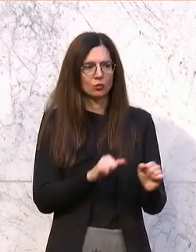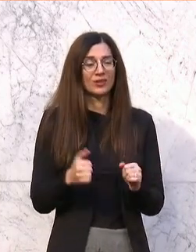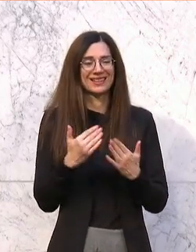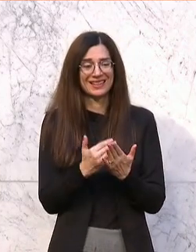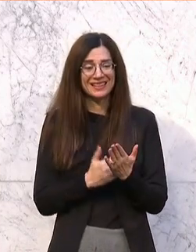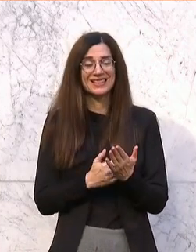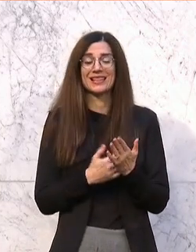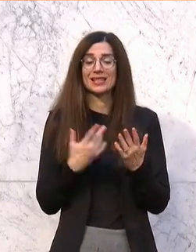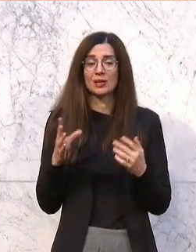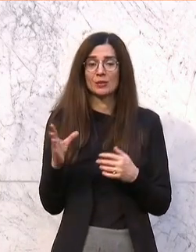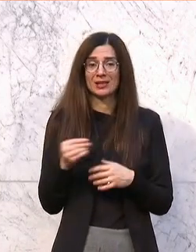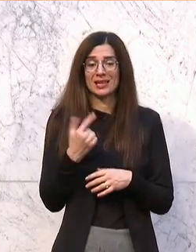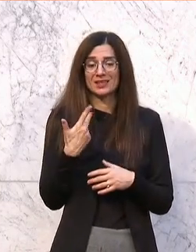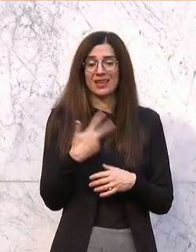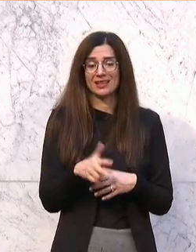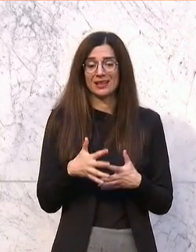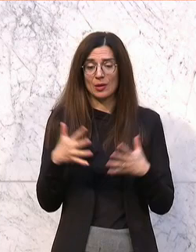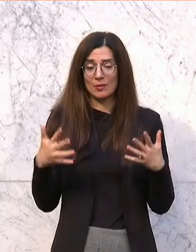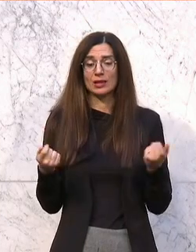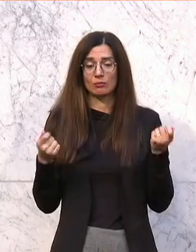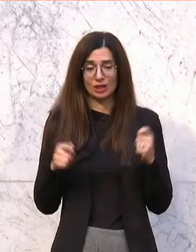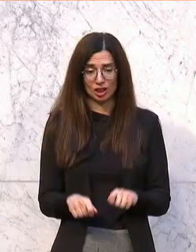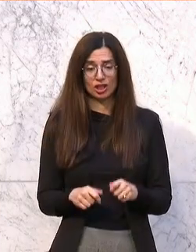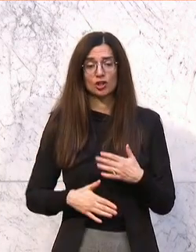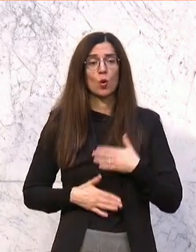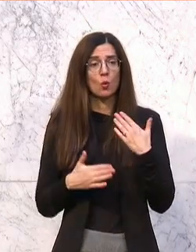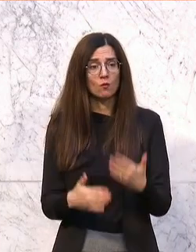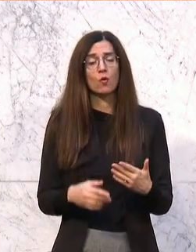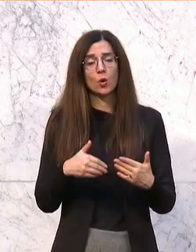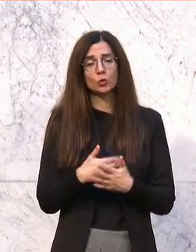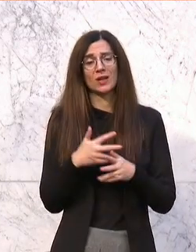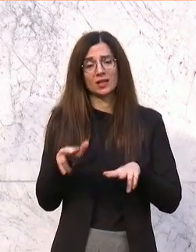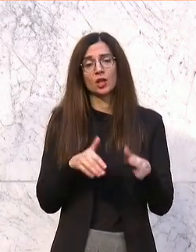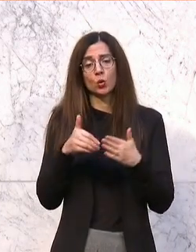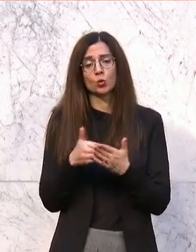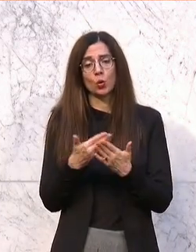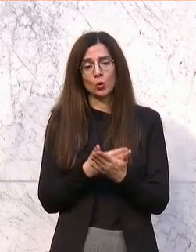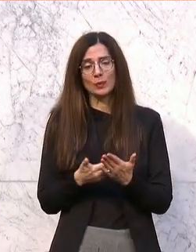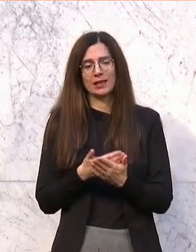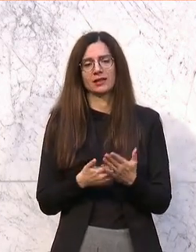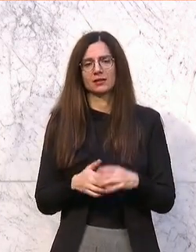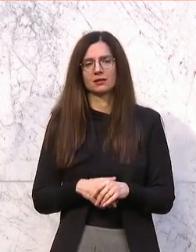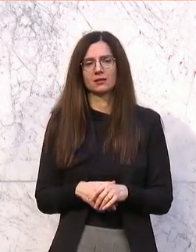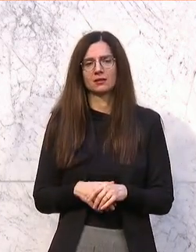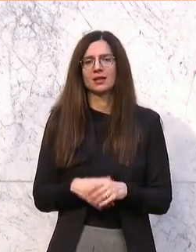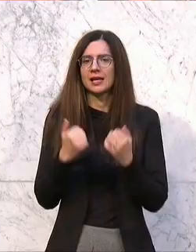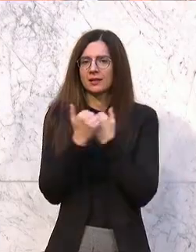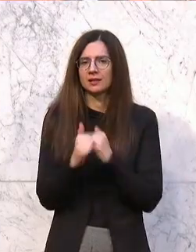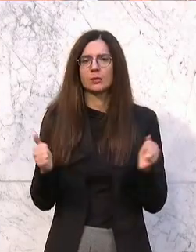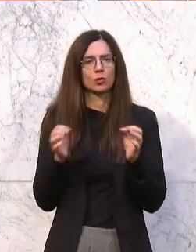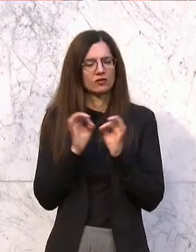ein Gesetz mit einer Zweidrittelmehrheit zu beschließen, wo eigentlich eine neue Regierung noch nicht steht. Also die